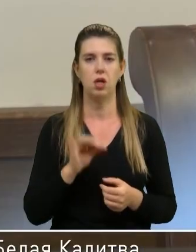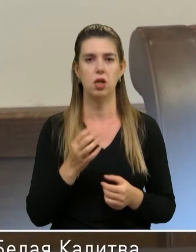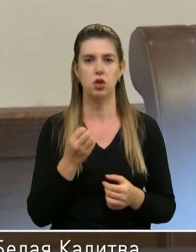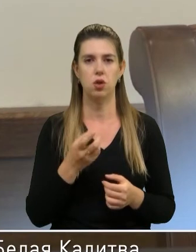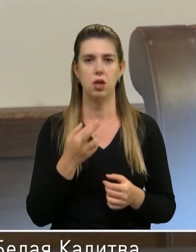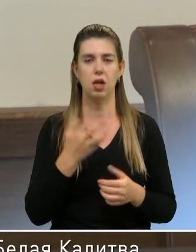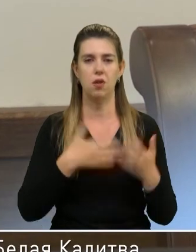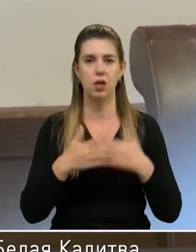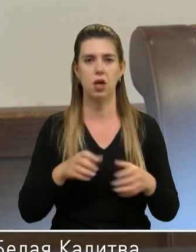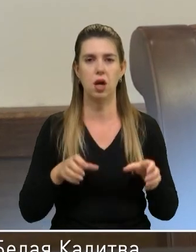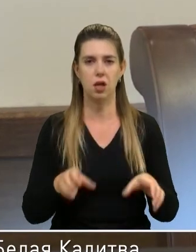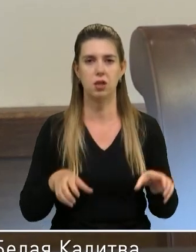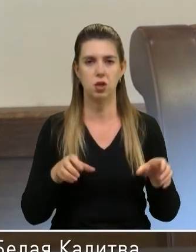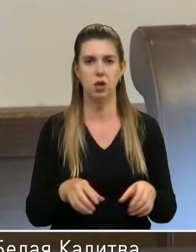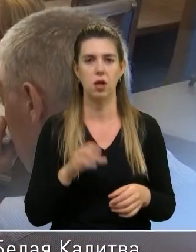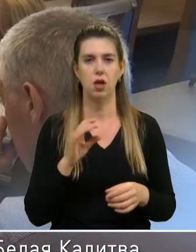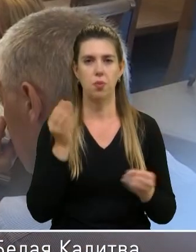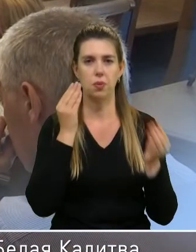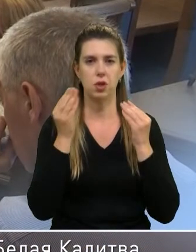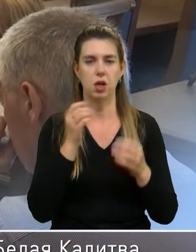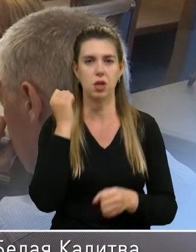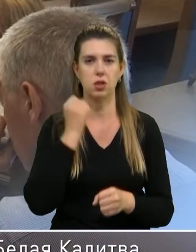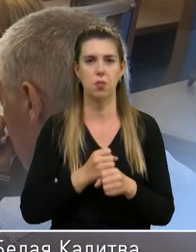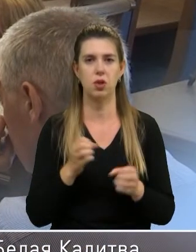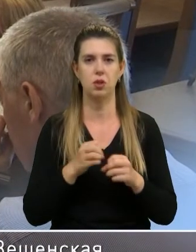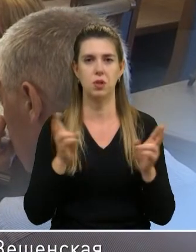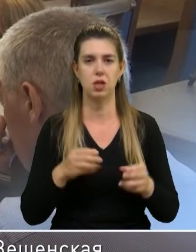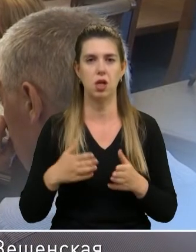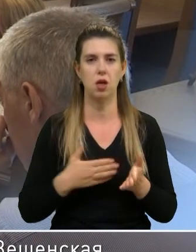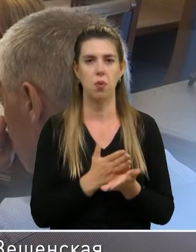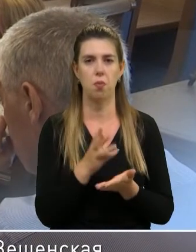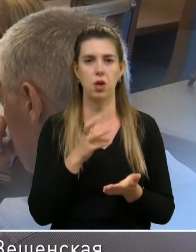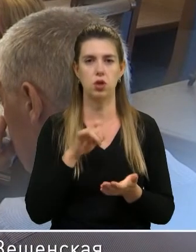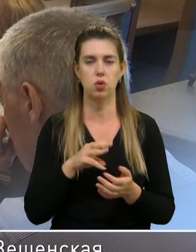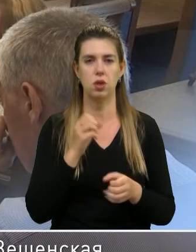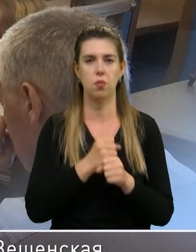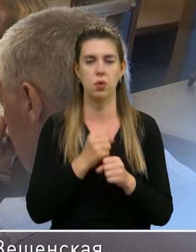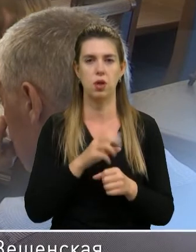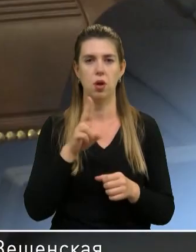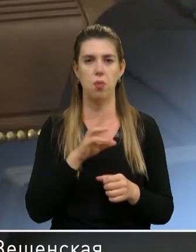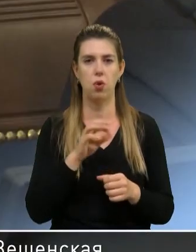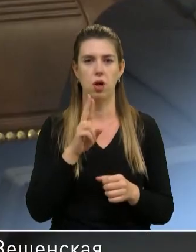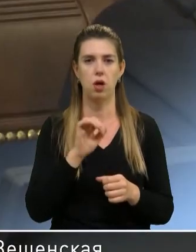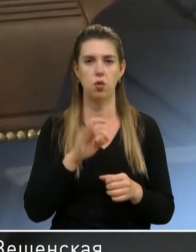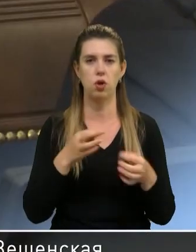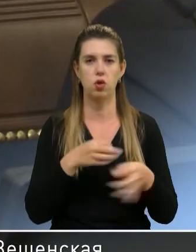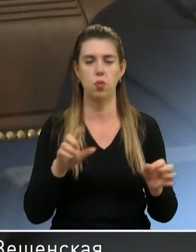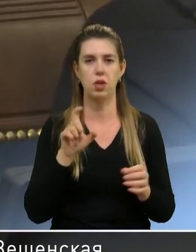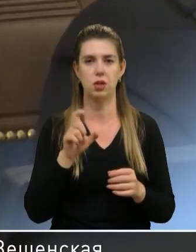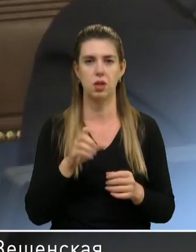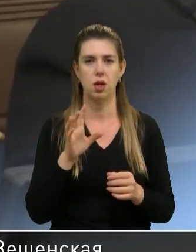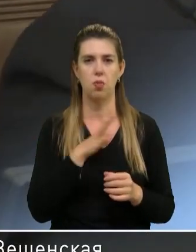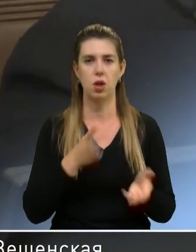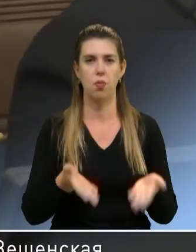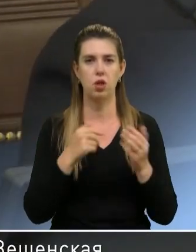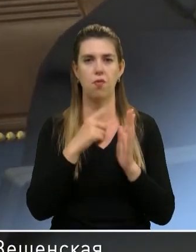и для инвалидов-колясочников. Предположительно, разработать специальные маршруты, полностью сделанные по канонам доступной среды. Был